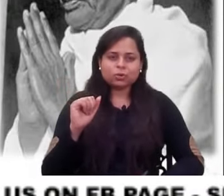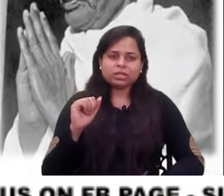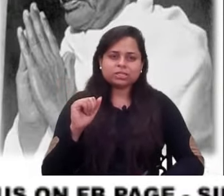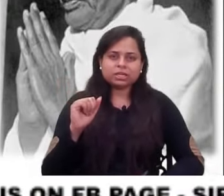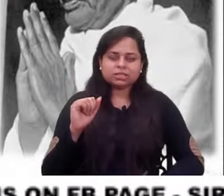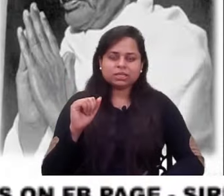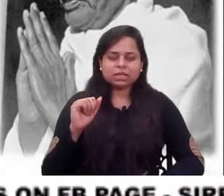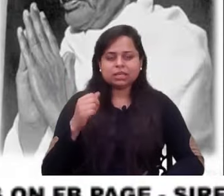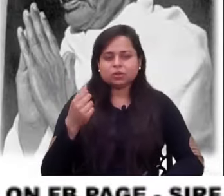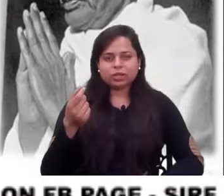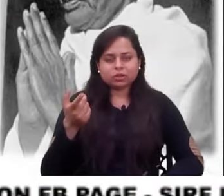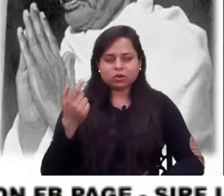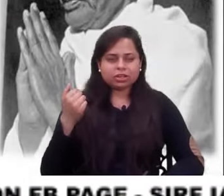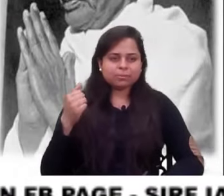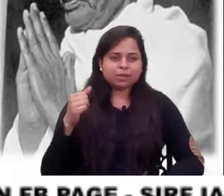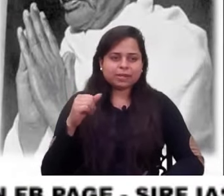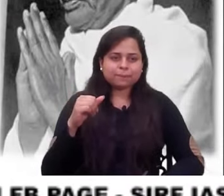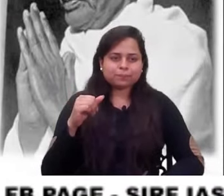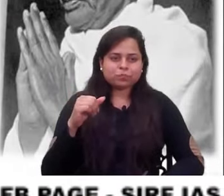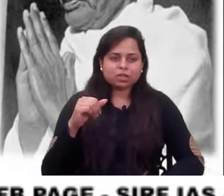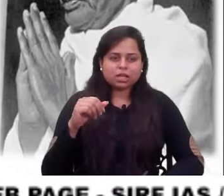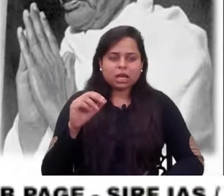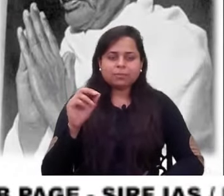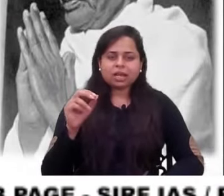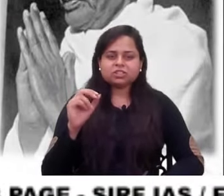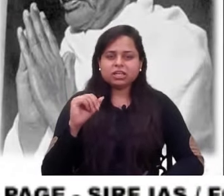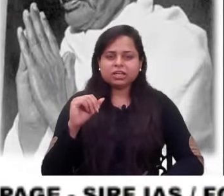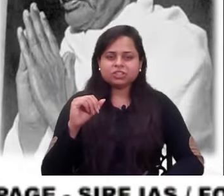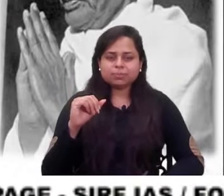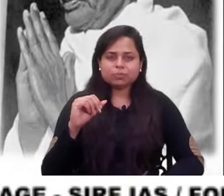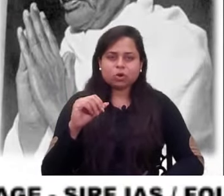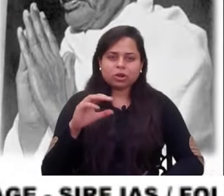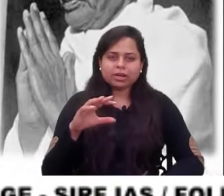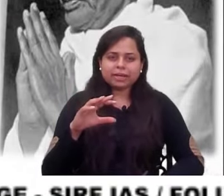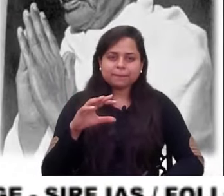19 19 अब